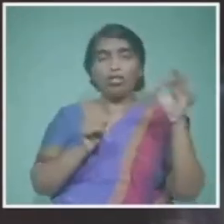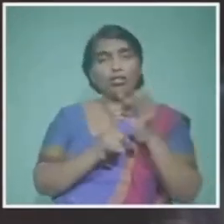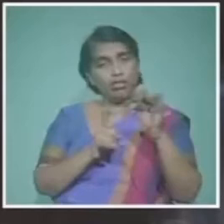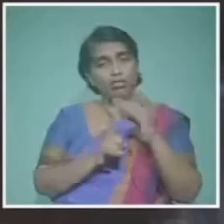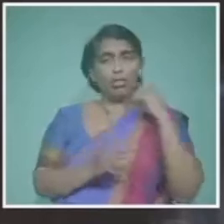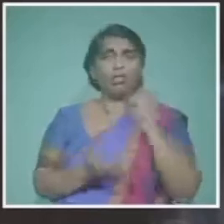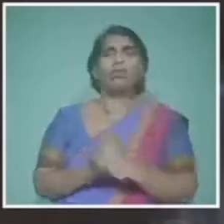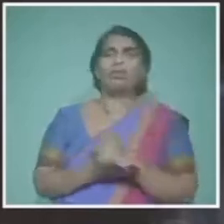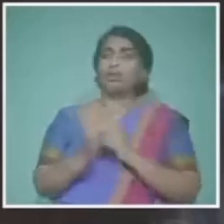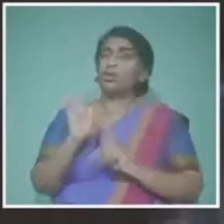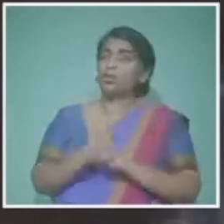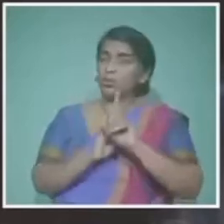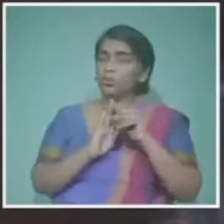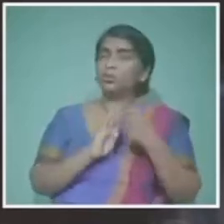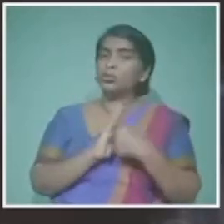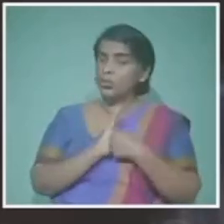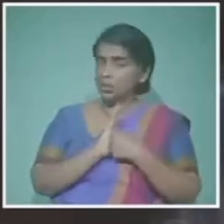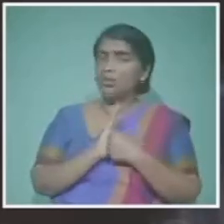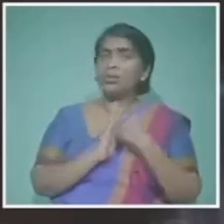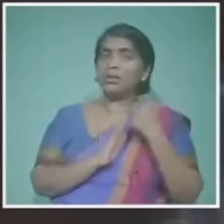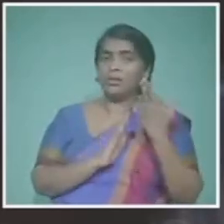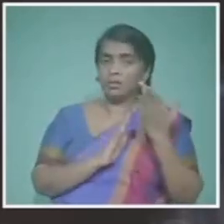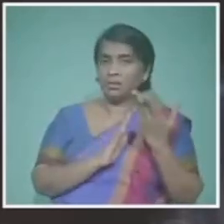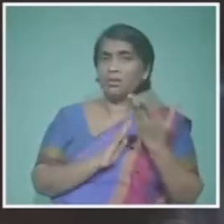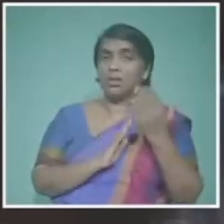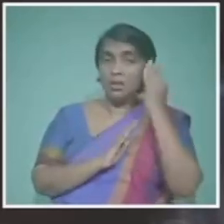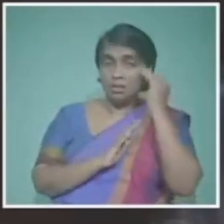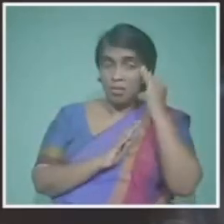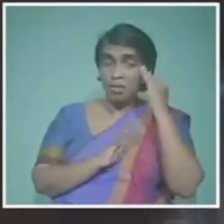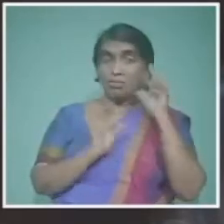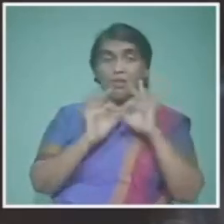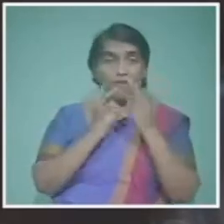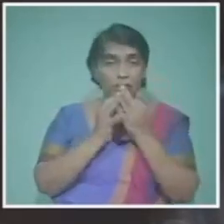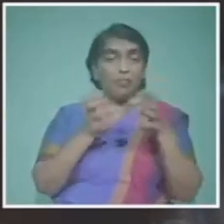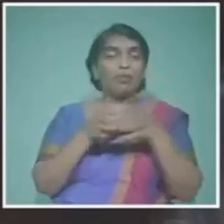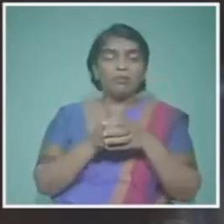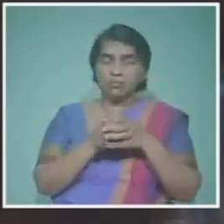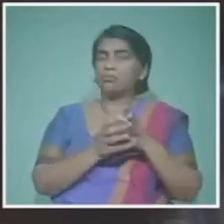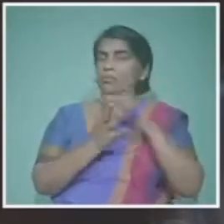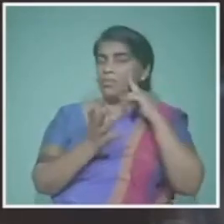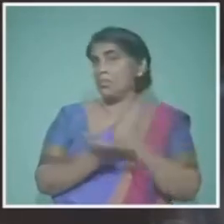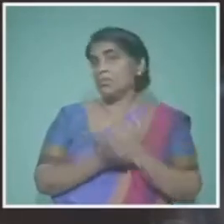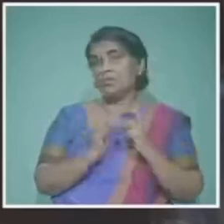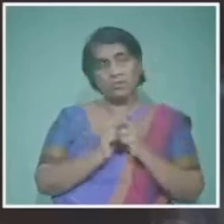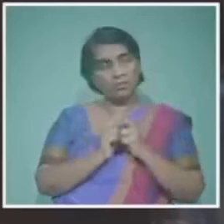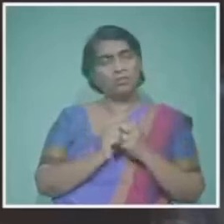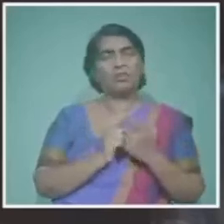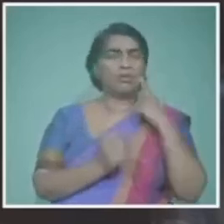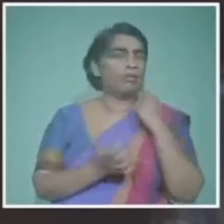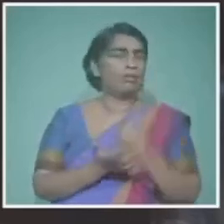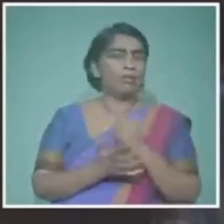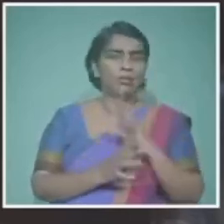berita inoa. Utrunya ini re. Women and families. Kanta bagi naik kat tempat ini. Mee Paul Prisat inoa. Hegal amar berita